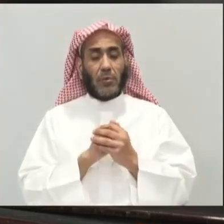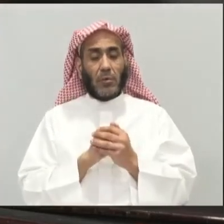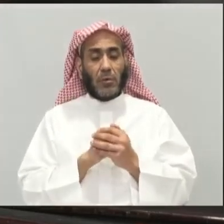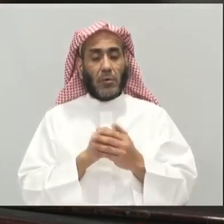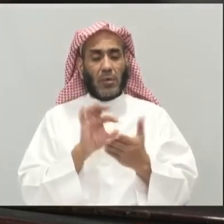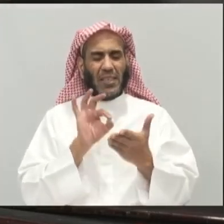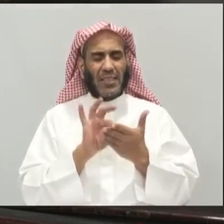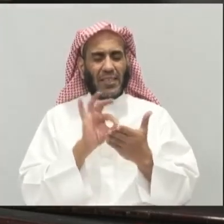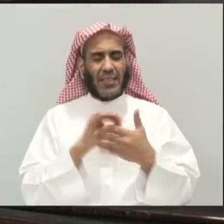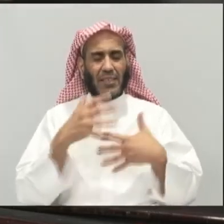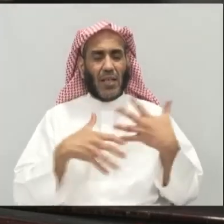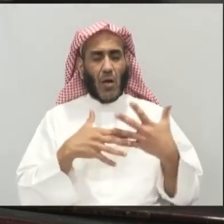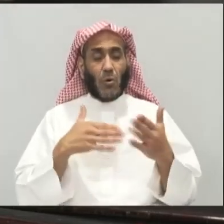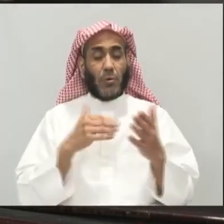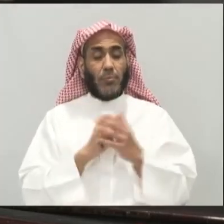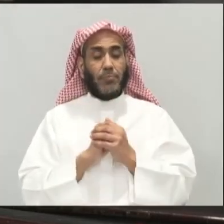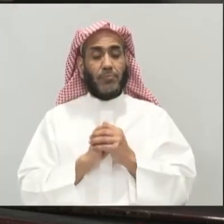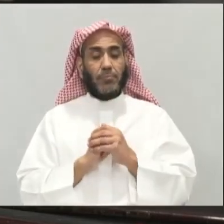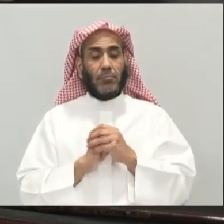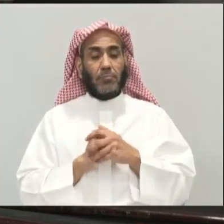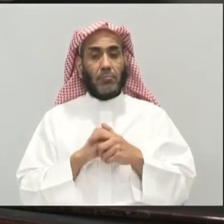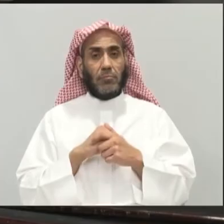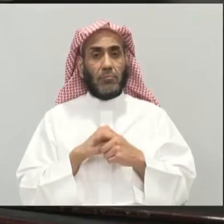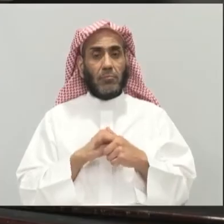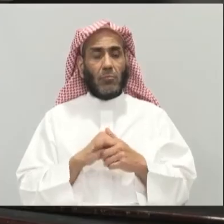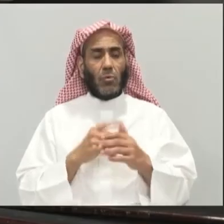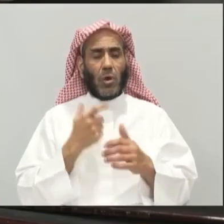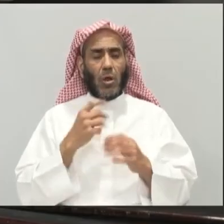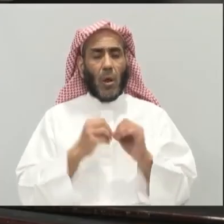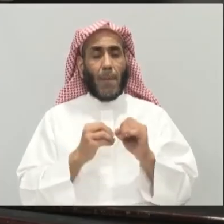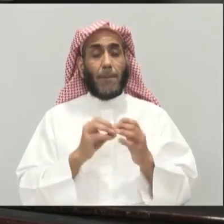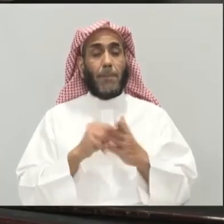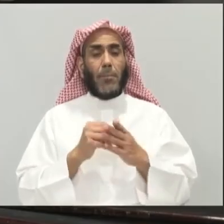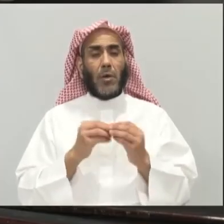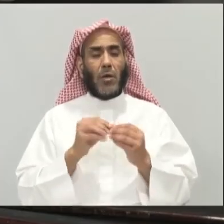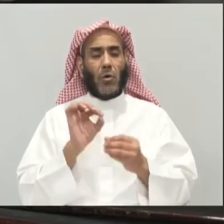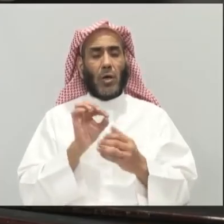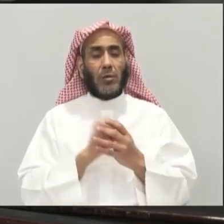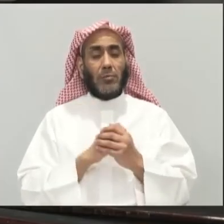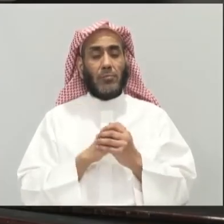هذه النقاط نحاول ننهيها تكون مع النقاط